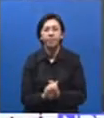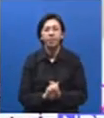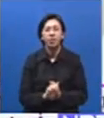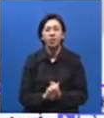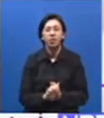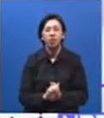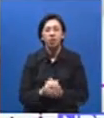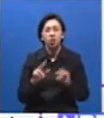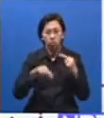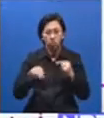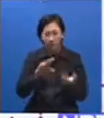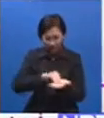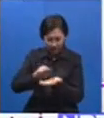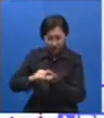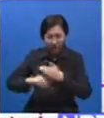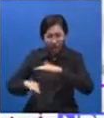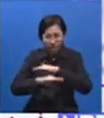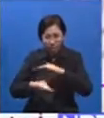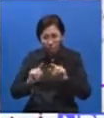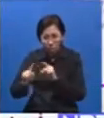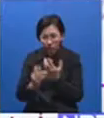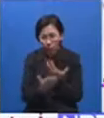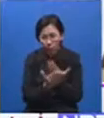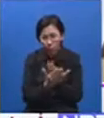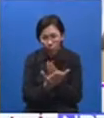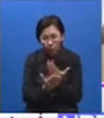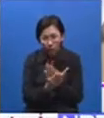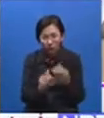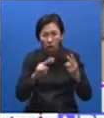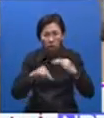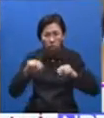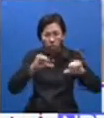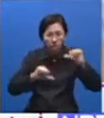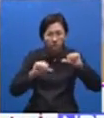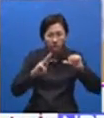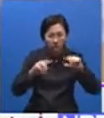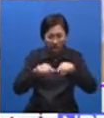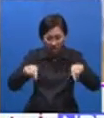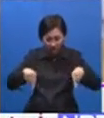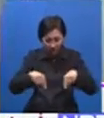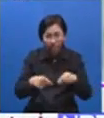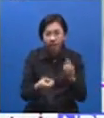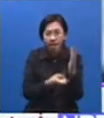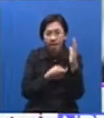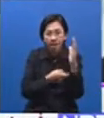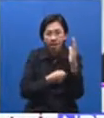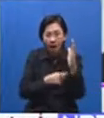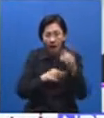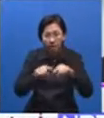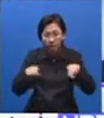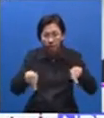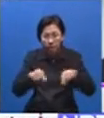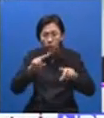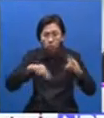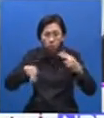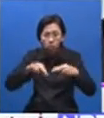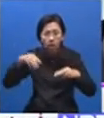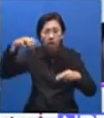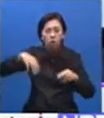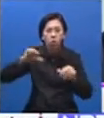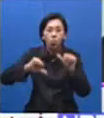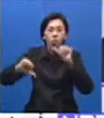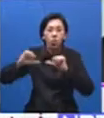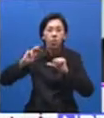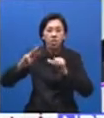ล่าสุดอยู่ระหว่างการรวบรวมพยานหลักฐานทั้งผลการตรวจทางวิทยาศาสตร์ของแผ่นยางสังเคราะห์ที่ได้ส่งตรวจที่ที่กรมวิทยาศาสตร์